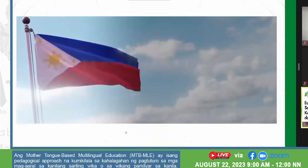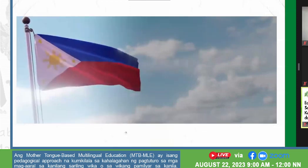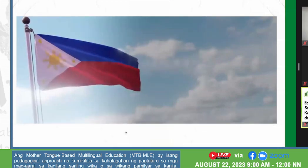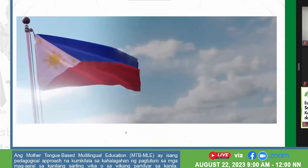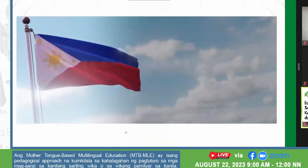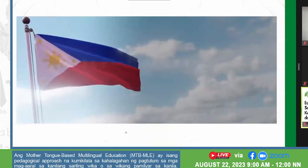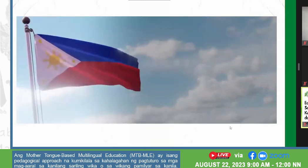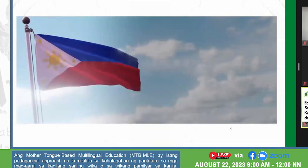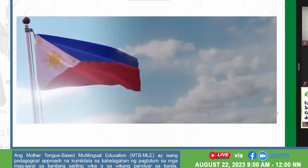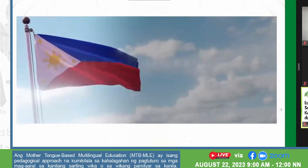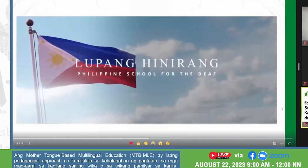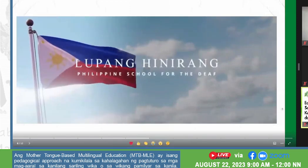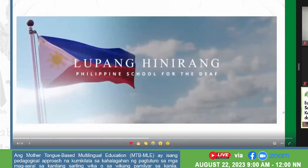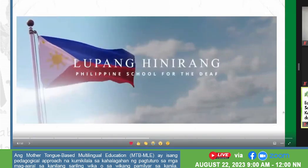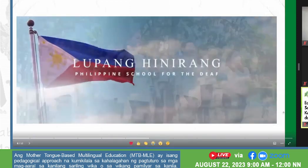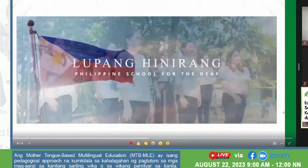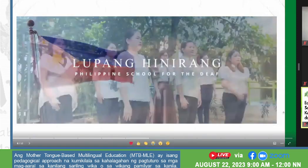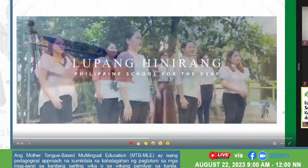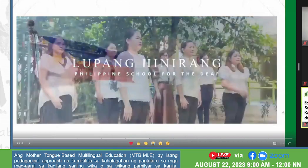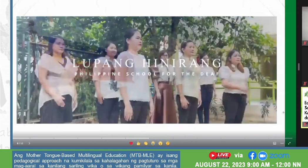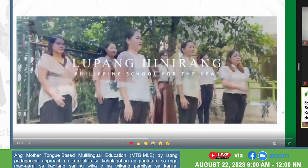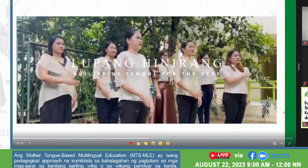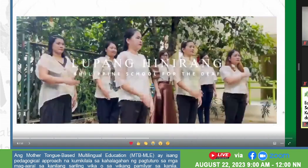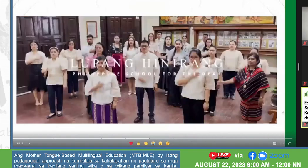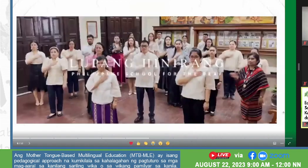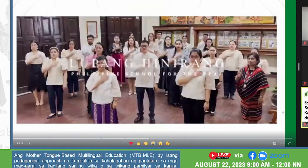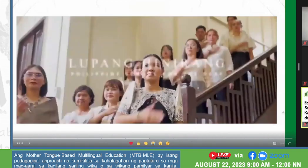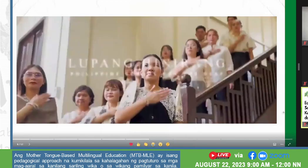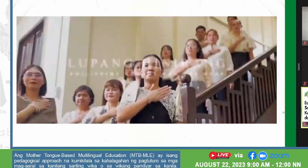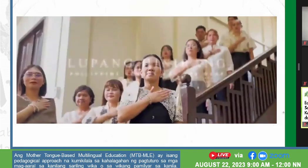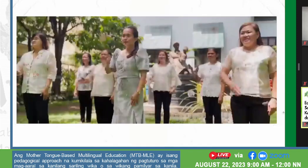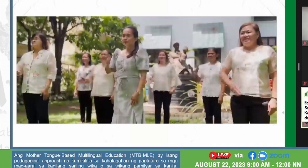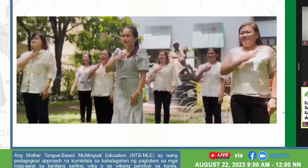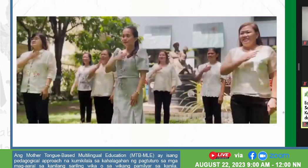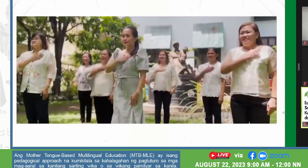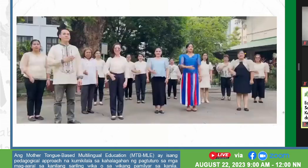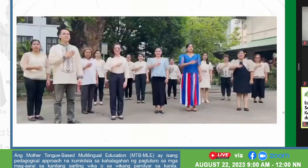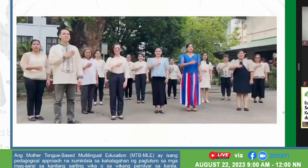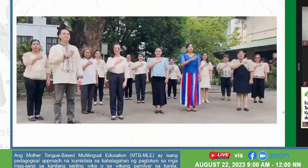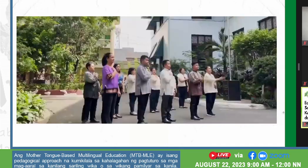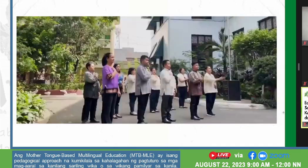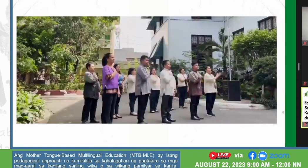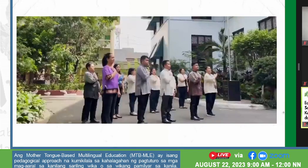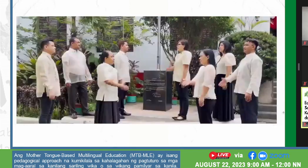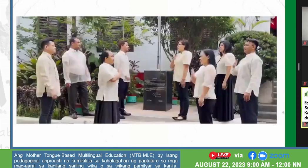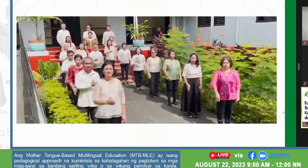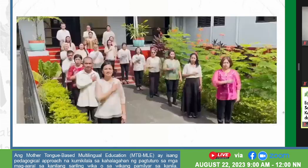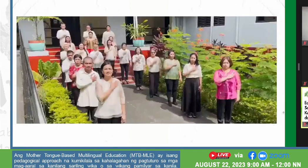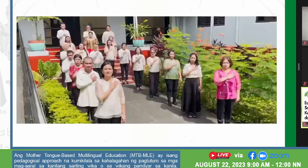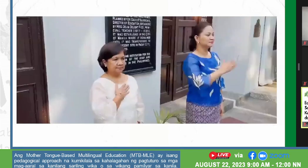Mga kababayan, ang pambansang awit ng Pilipinas.